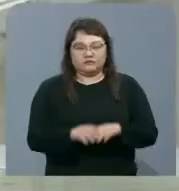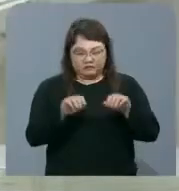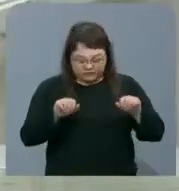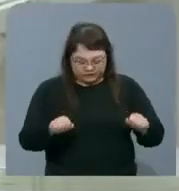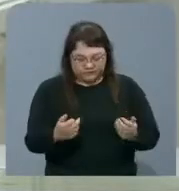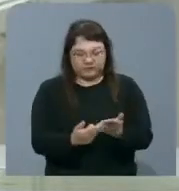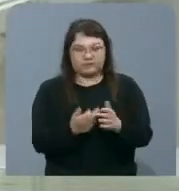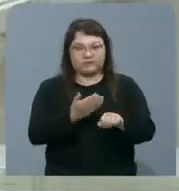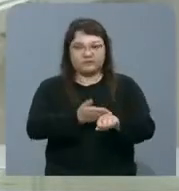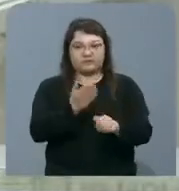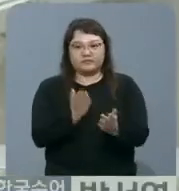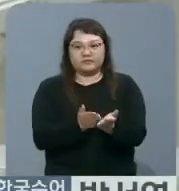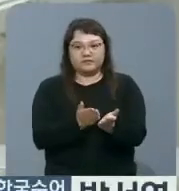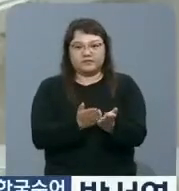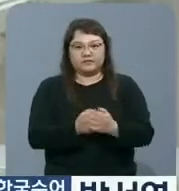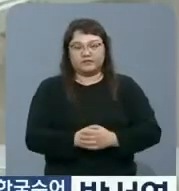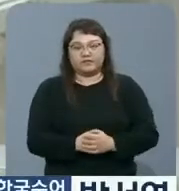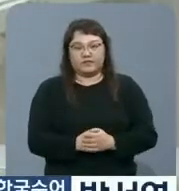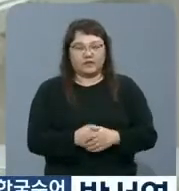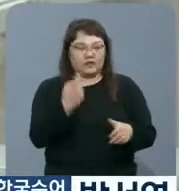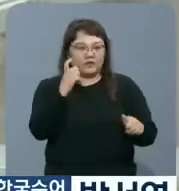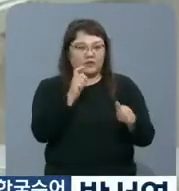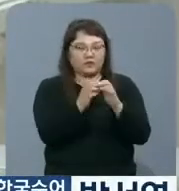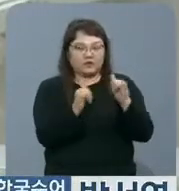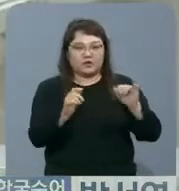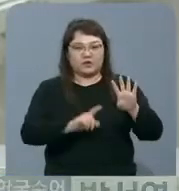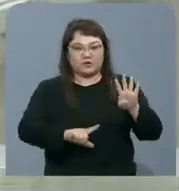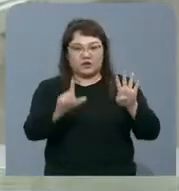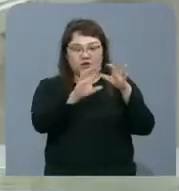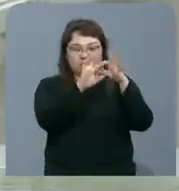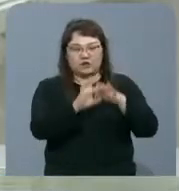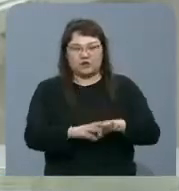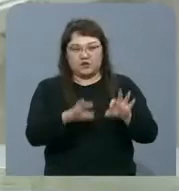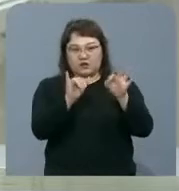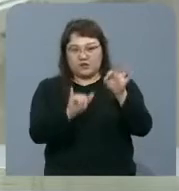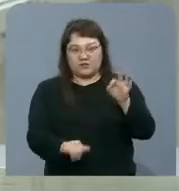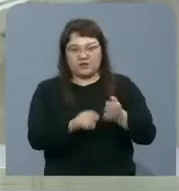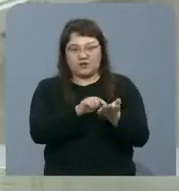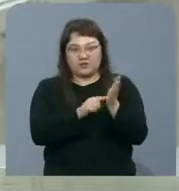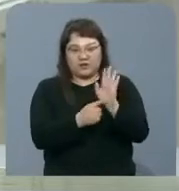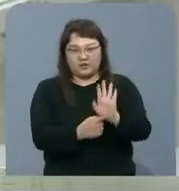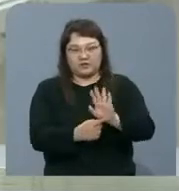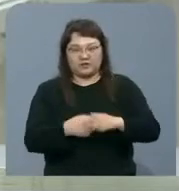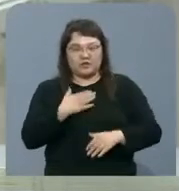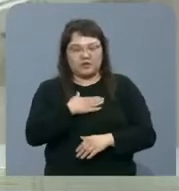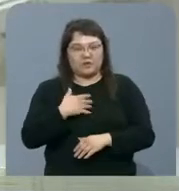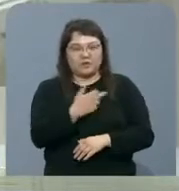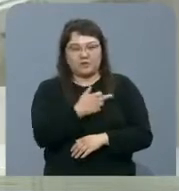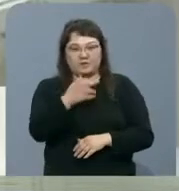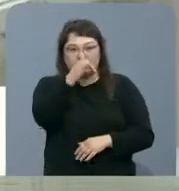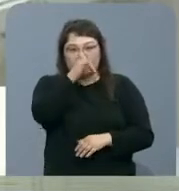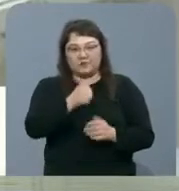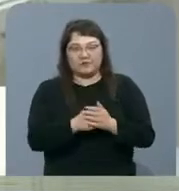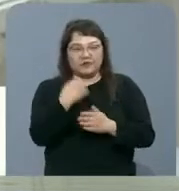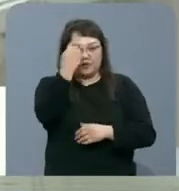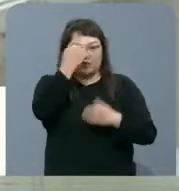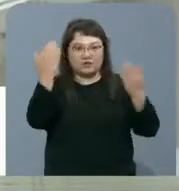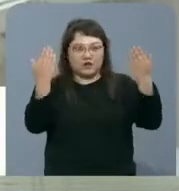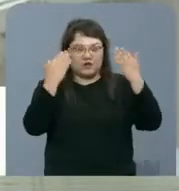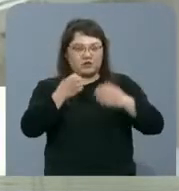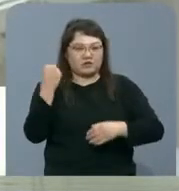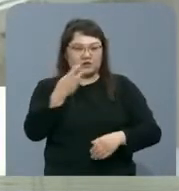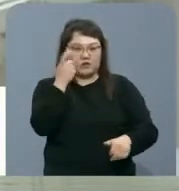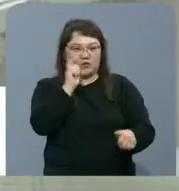안녕하십니까. 제주 9시 뉴스입니다. 확진자가 나흘 연속 한 자릿수를 기록하고 있지만 우려는 여전합니다. 고등학교에서